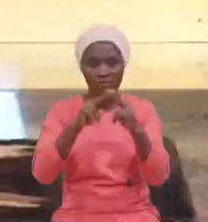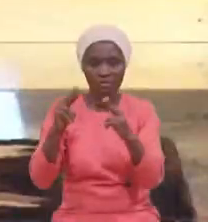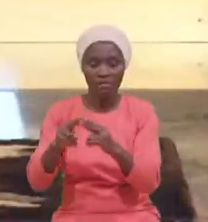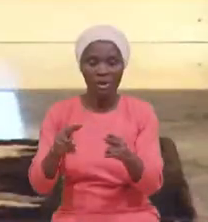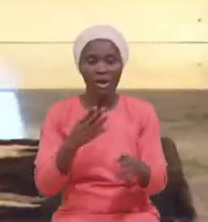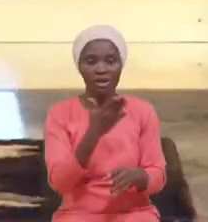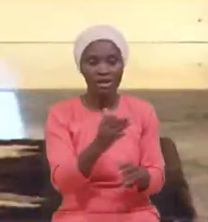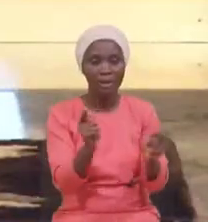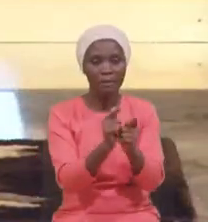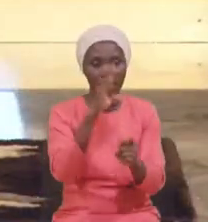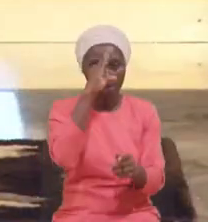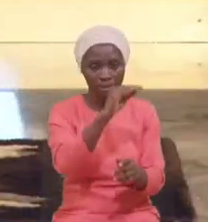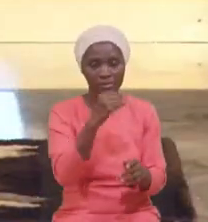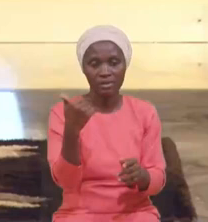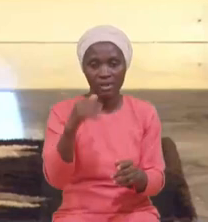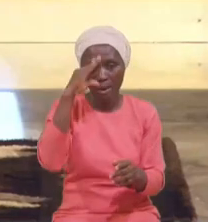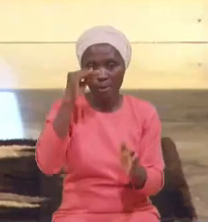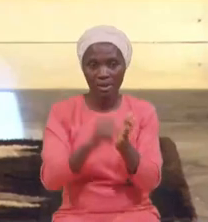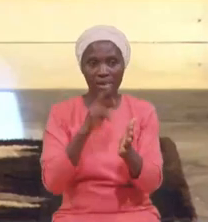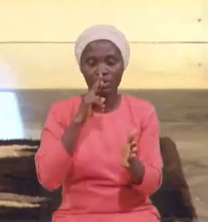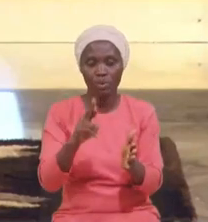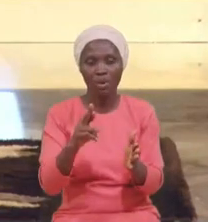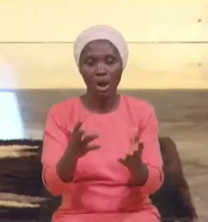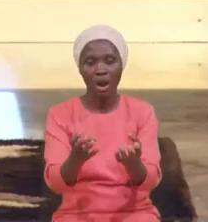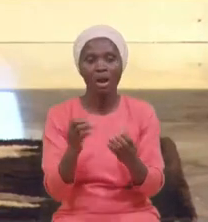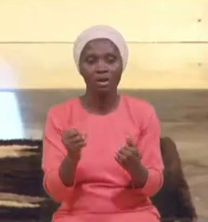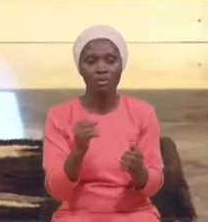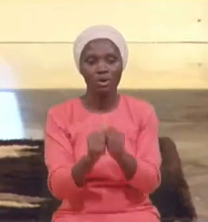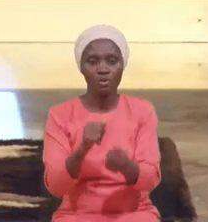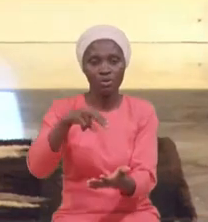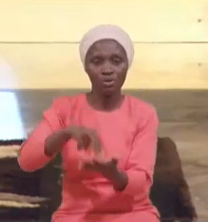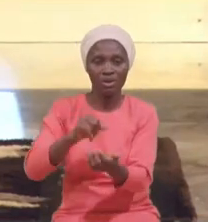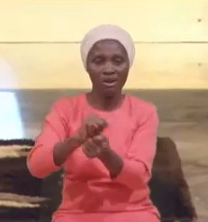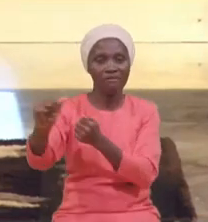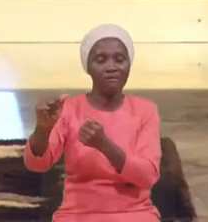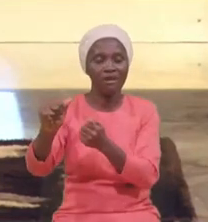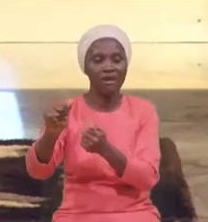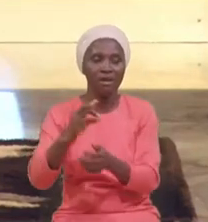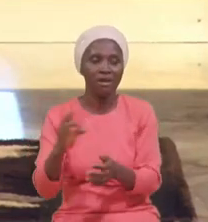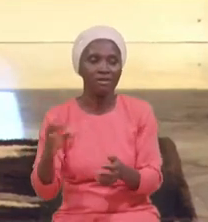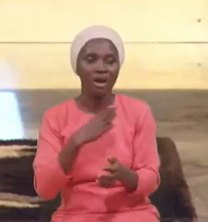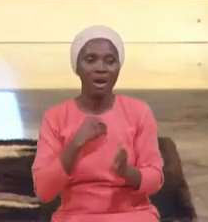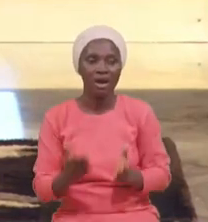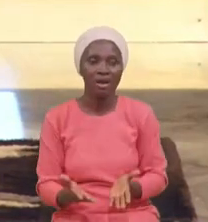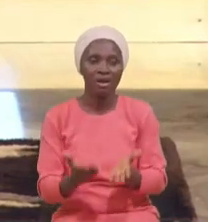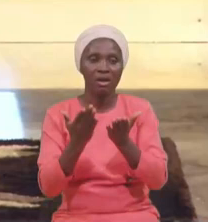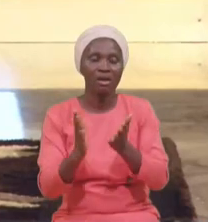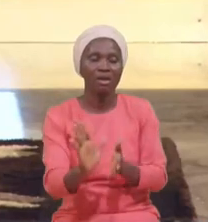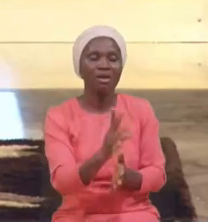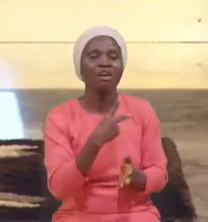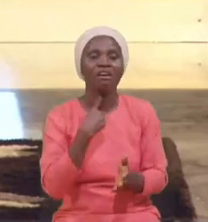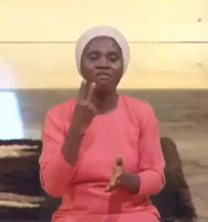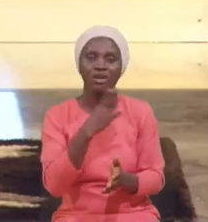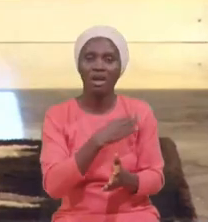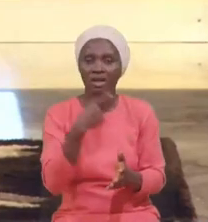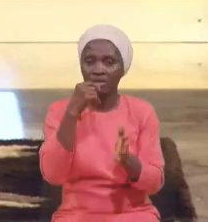dix lépreux vinrent à sa rencontre. Se tenant à distance, ils élevaient la voix et